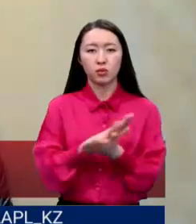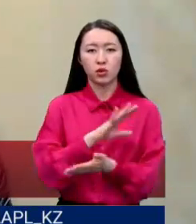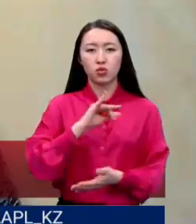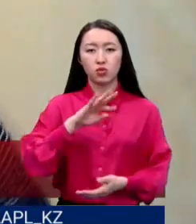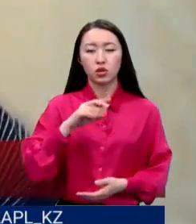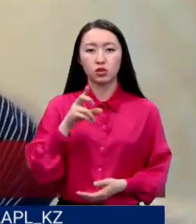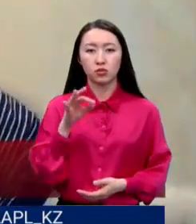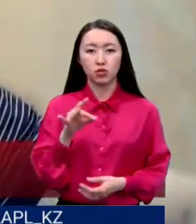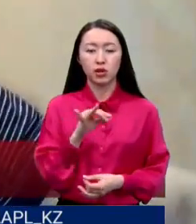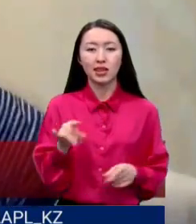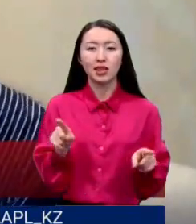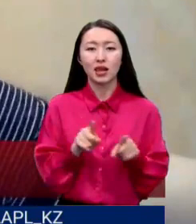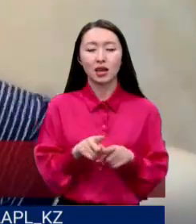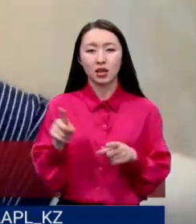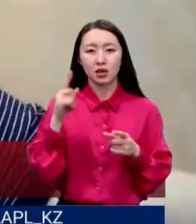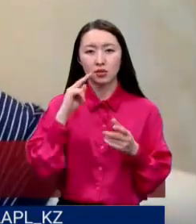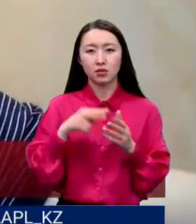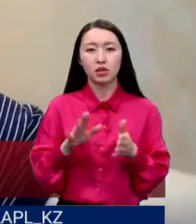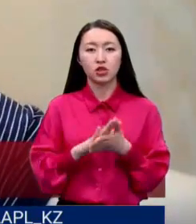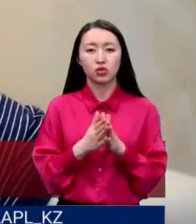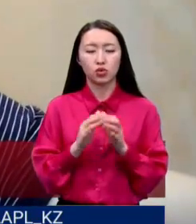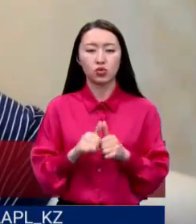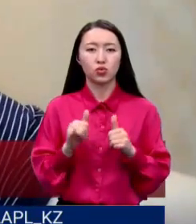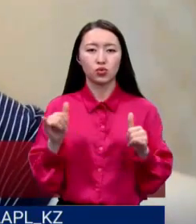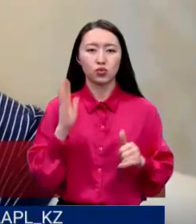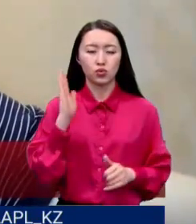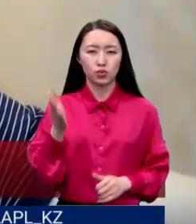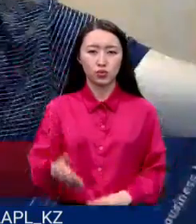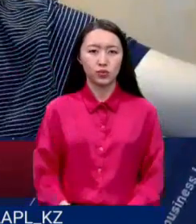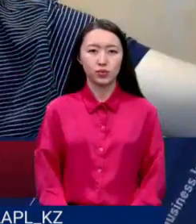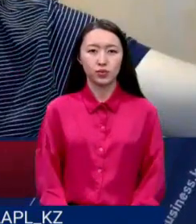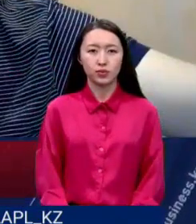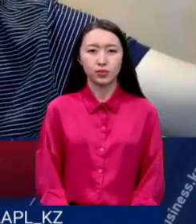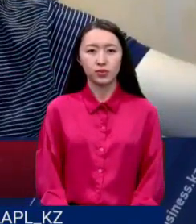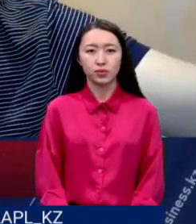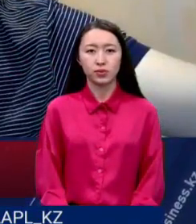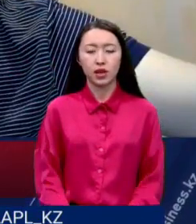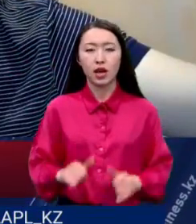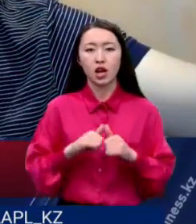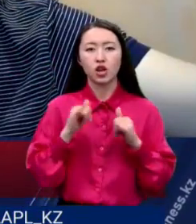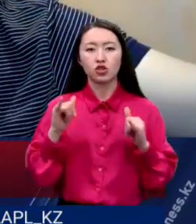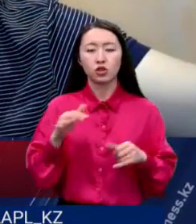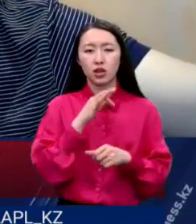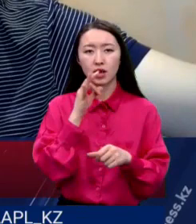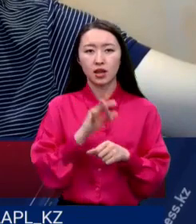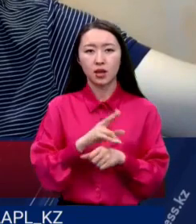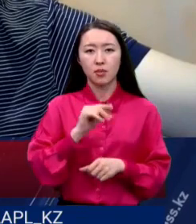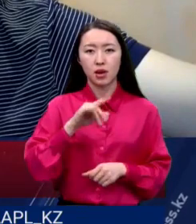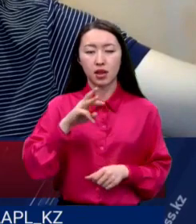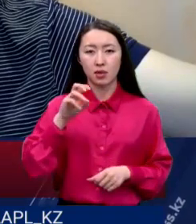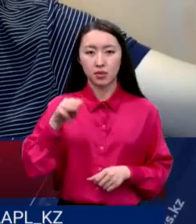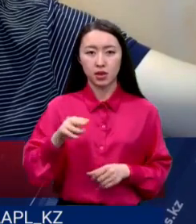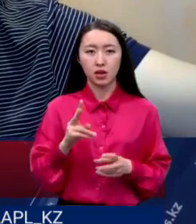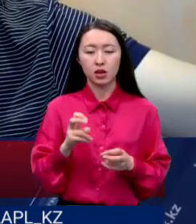И таких проектов, таких ситуаций будет все больше в будущем. Ну вот расширение полномочий парламента, они возлагают